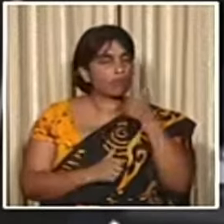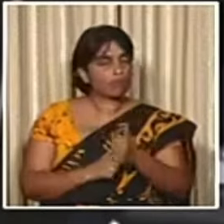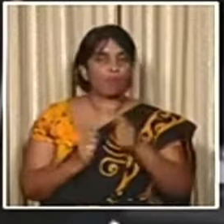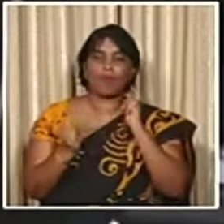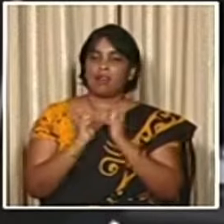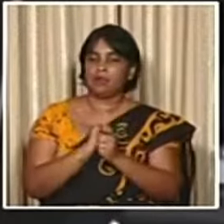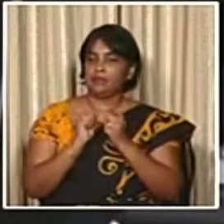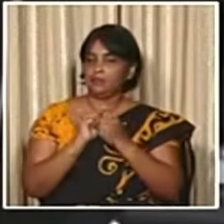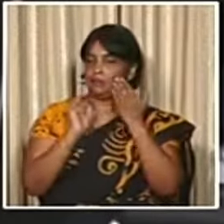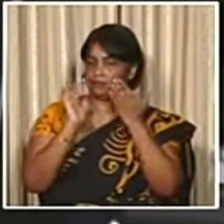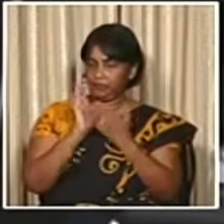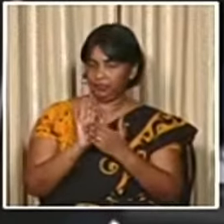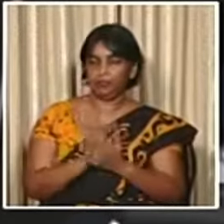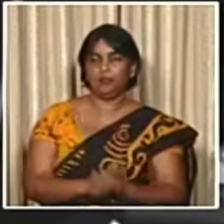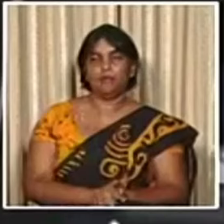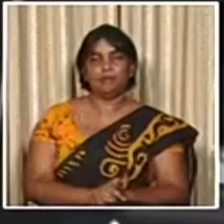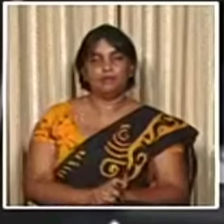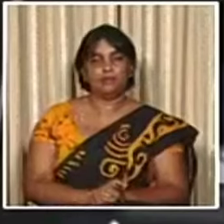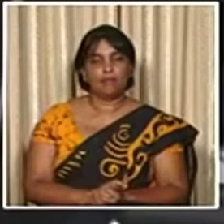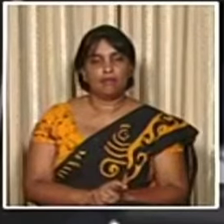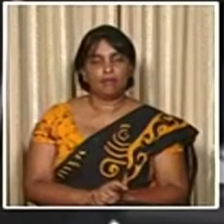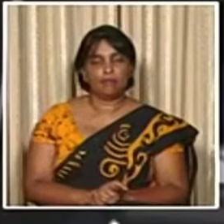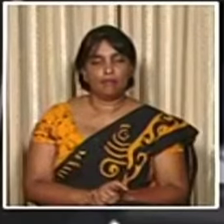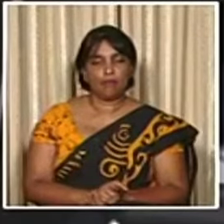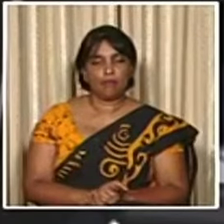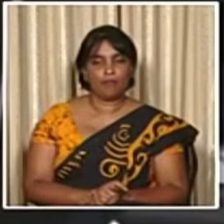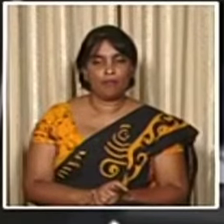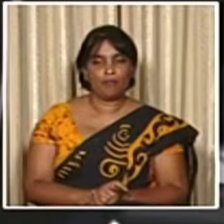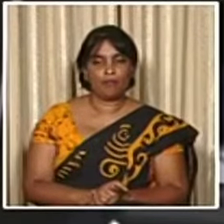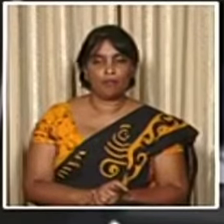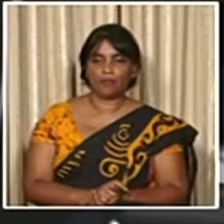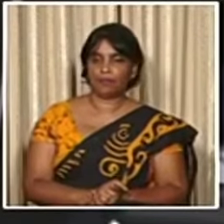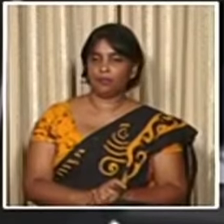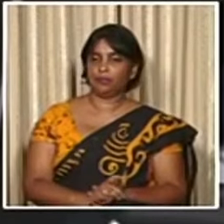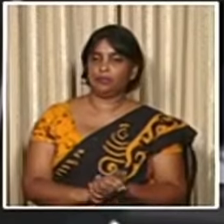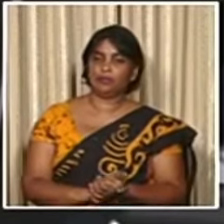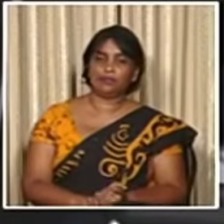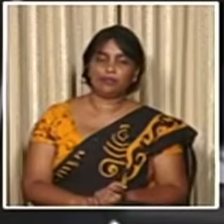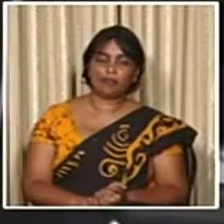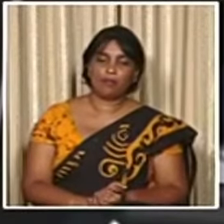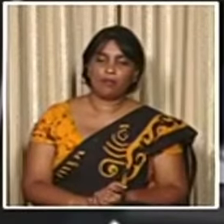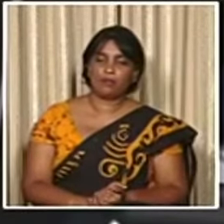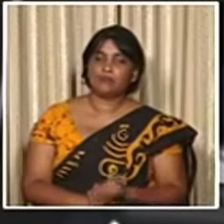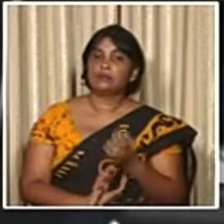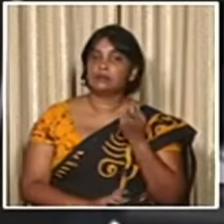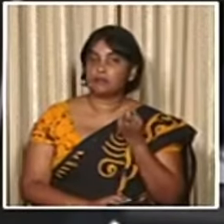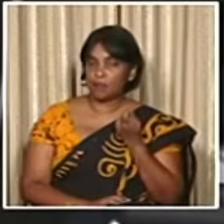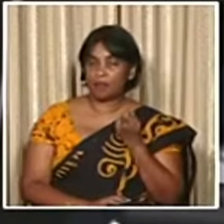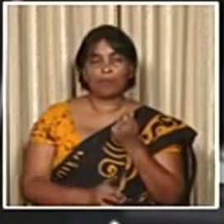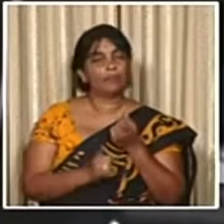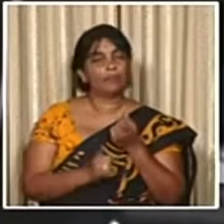සංශෝධන ටික තමයි ඉදිරිපත් කරලා තියෙන්නේ. ඊළඟට දෙවනි පනත මුදල් ආර්ථික ස්ථයි කරන